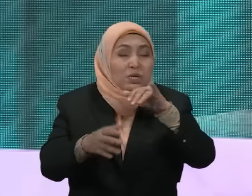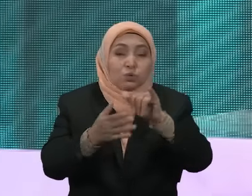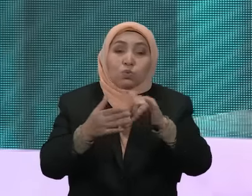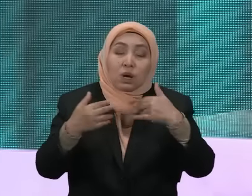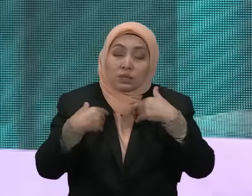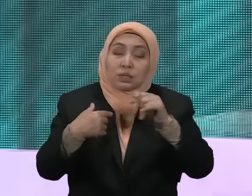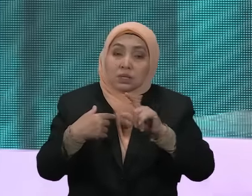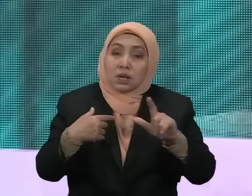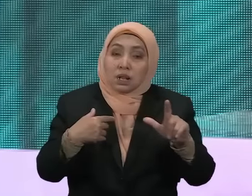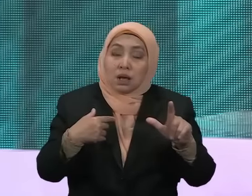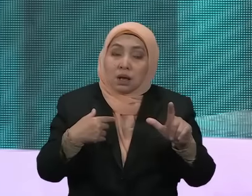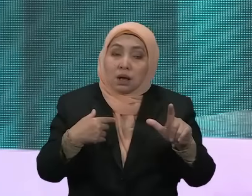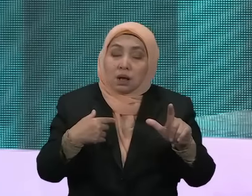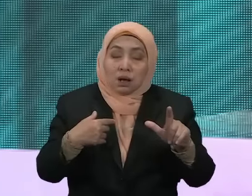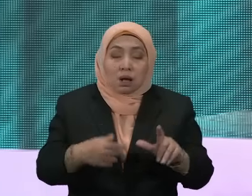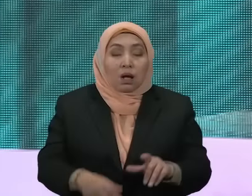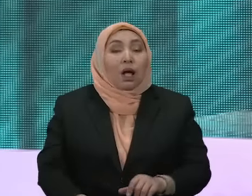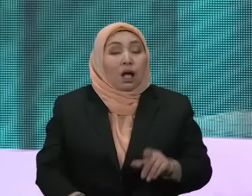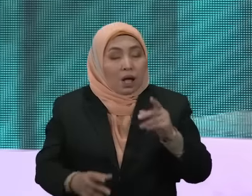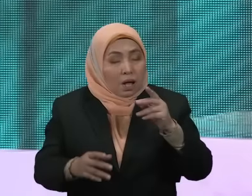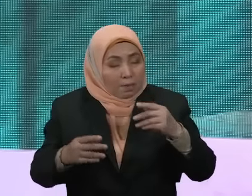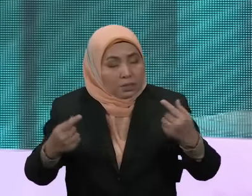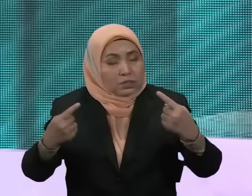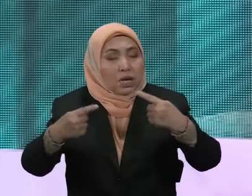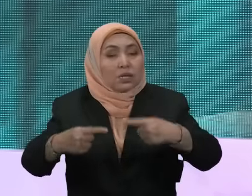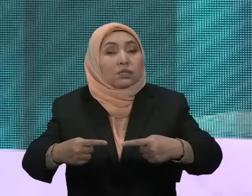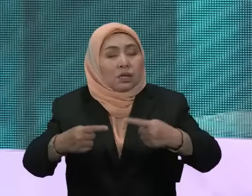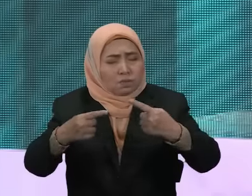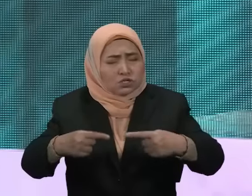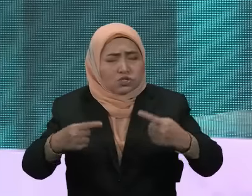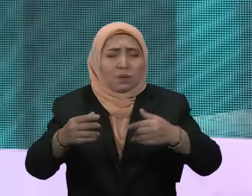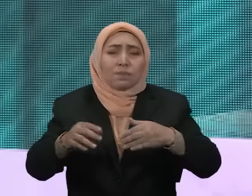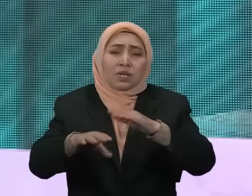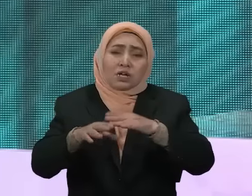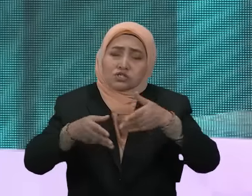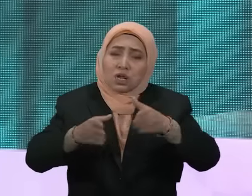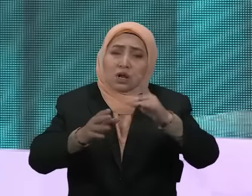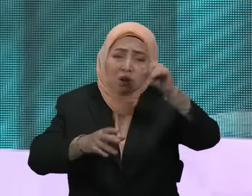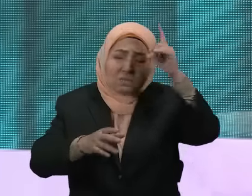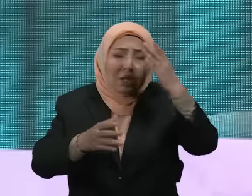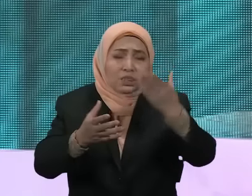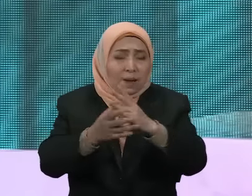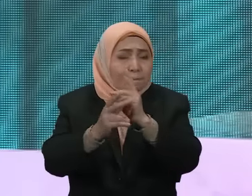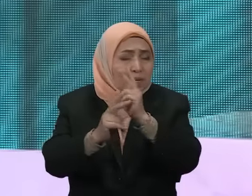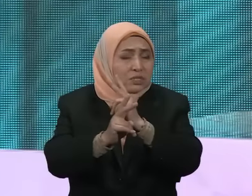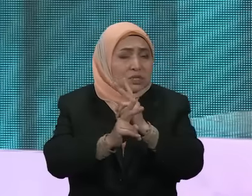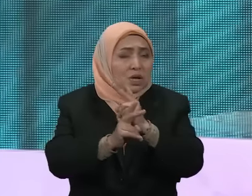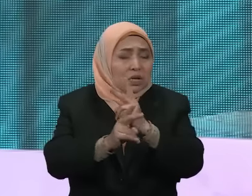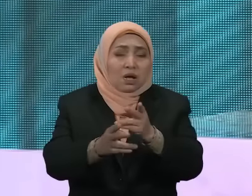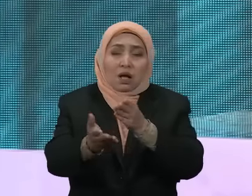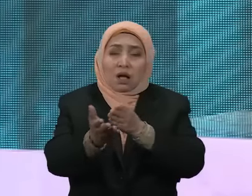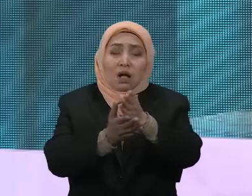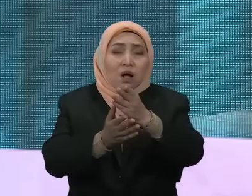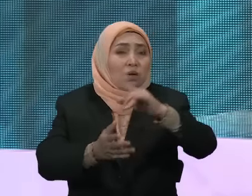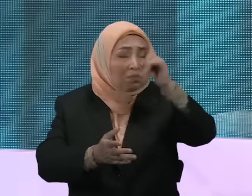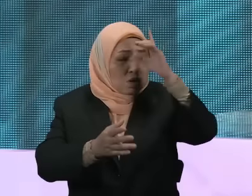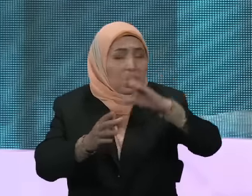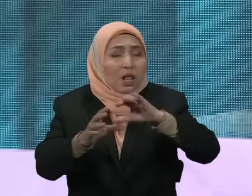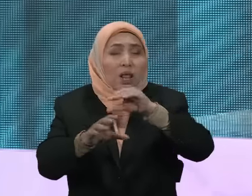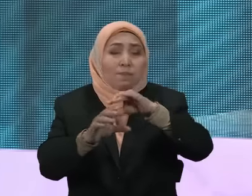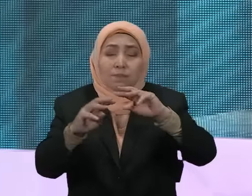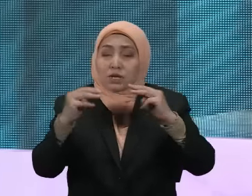adalah wajahadu fi sabilillah. Ya, dia berjihad pada jalan Allah kerana nak menjaga hak Allah di dalam